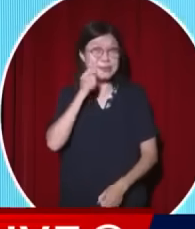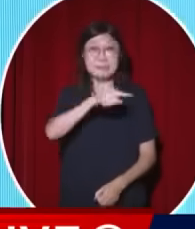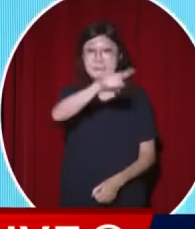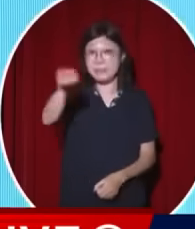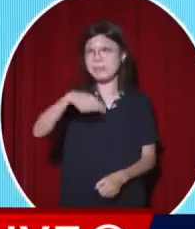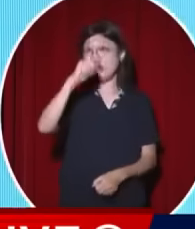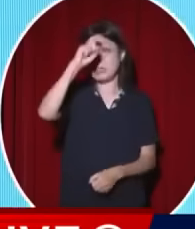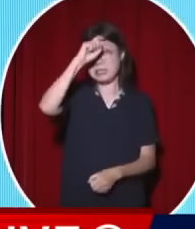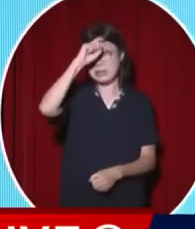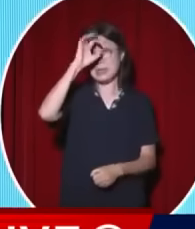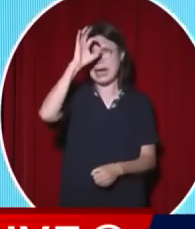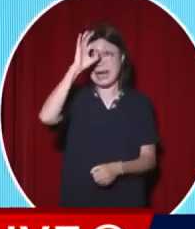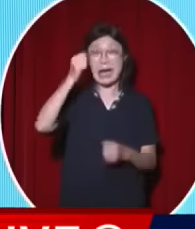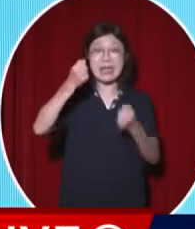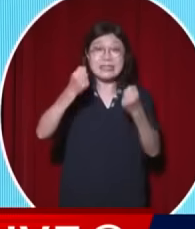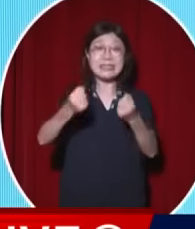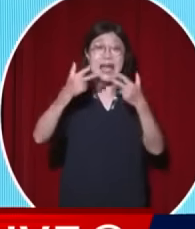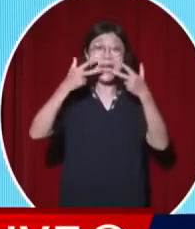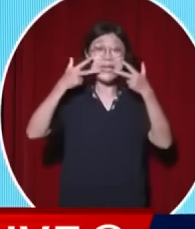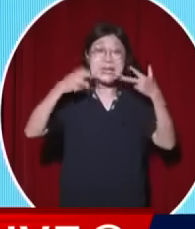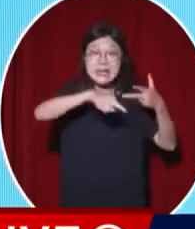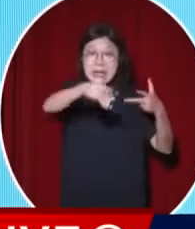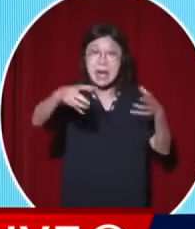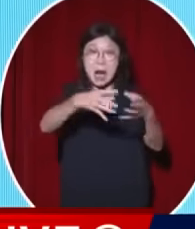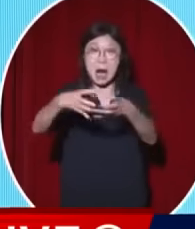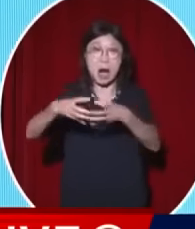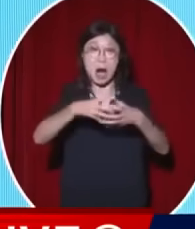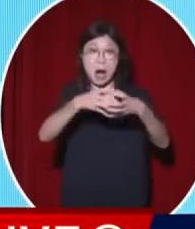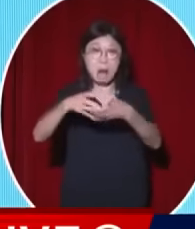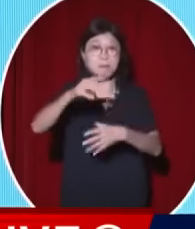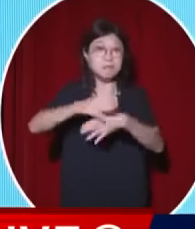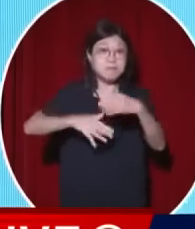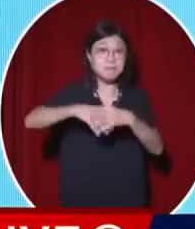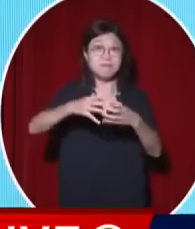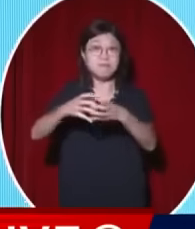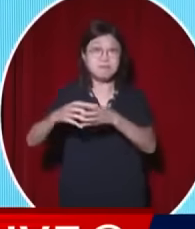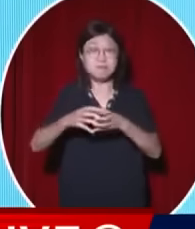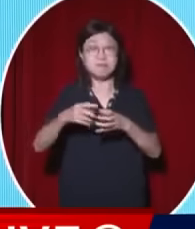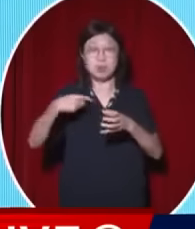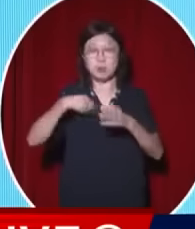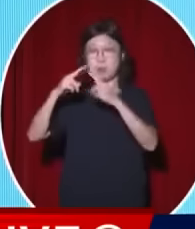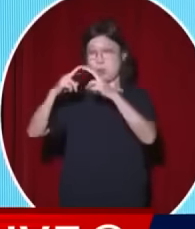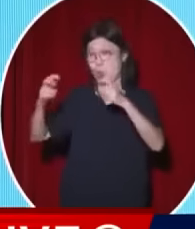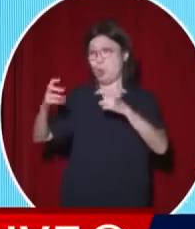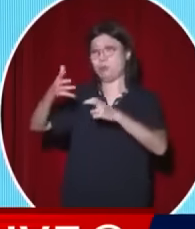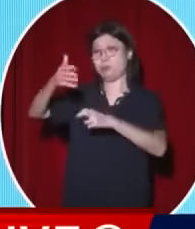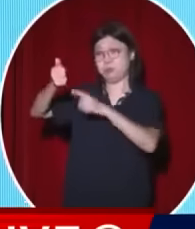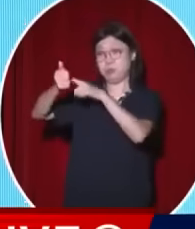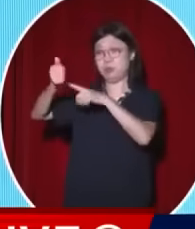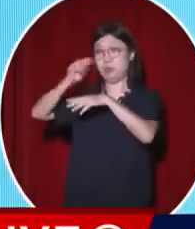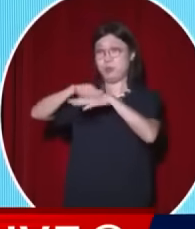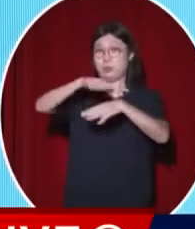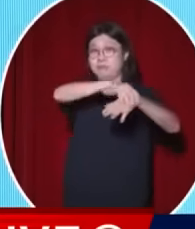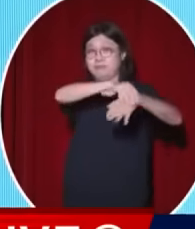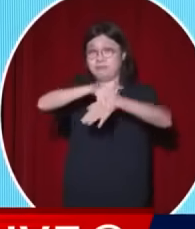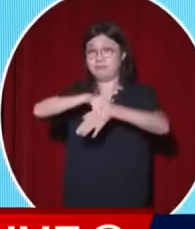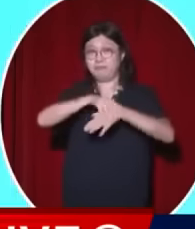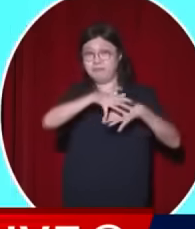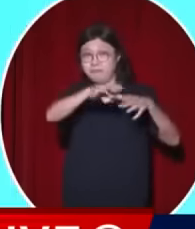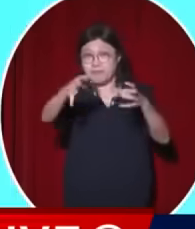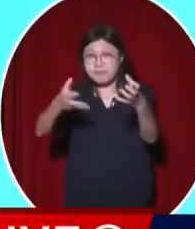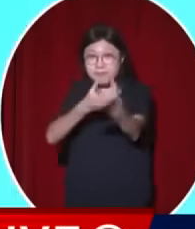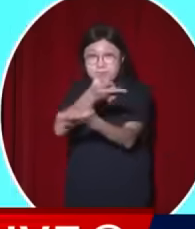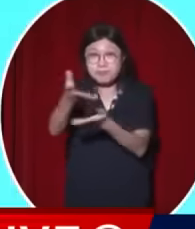希望看到在野合作，郭董就会继续带着团队朝那个方向前进。